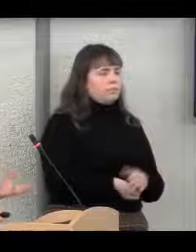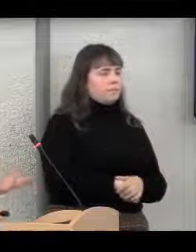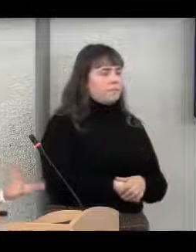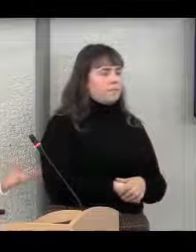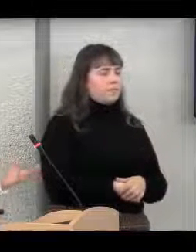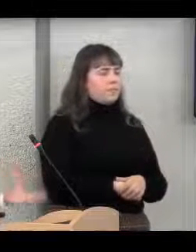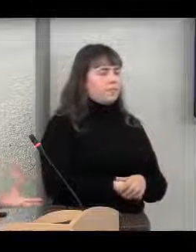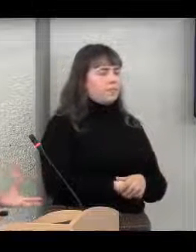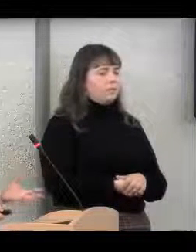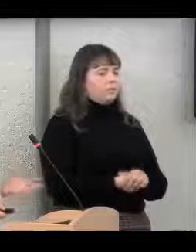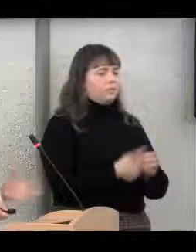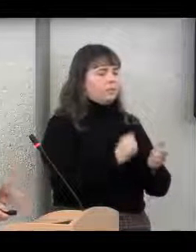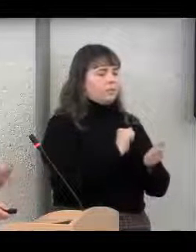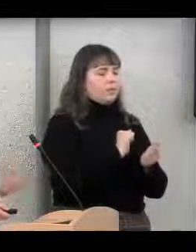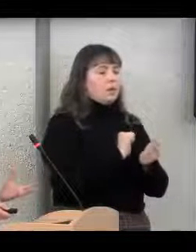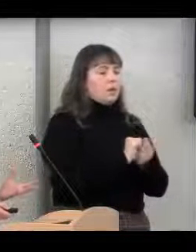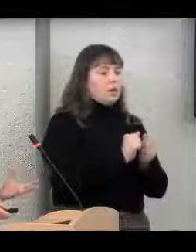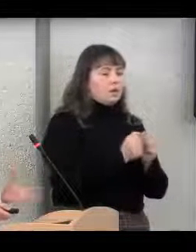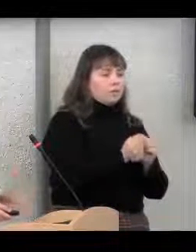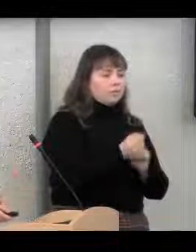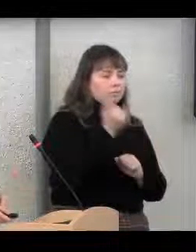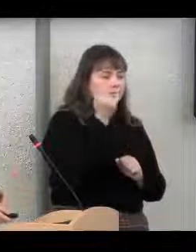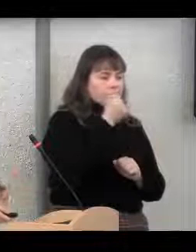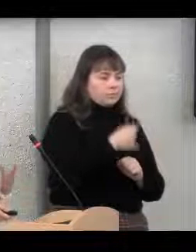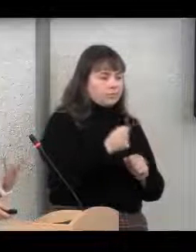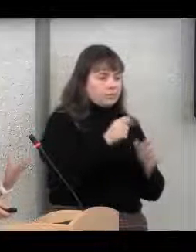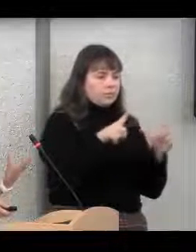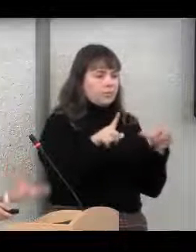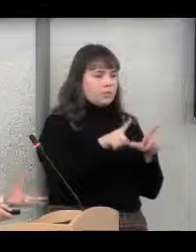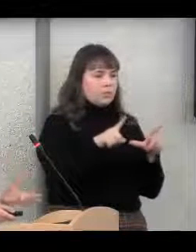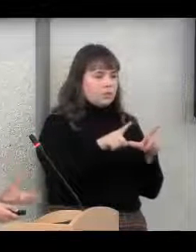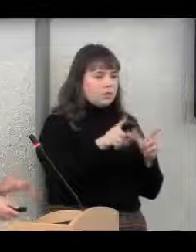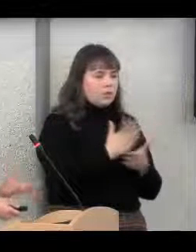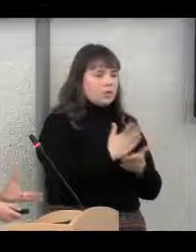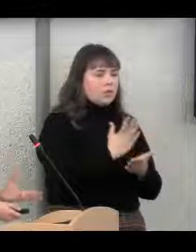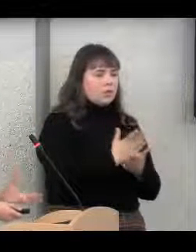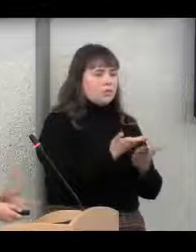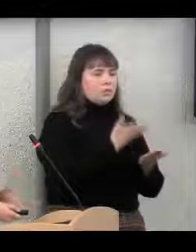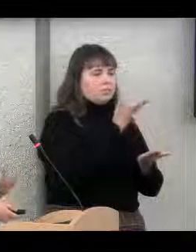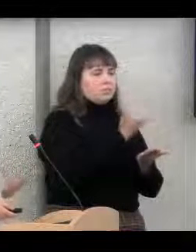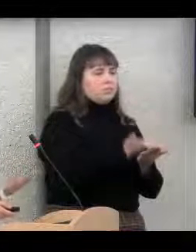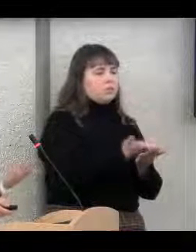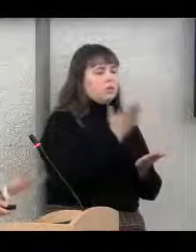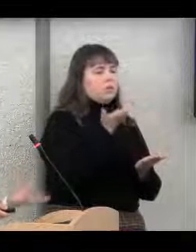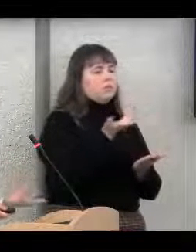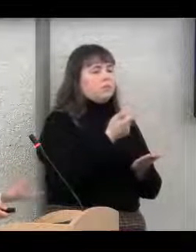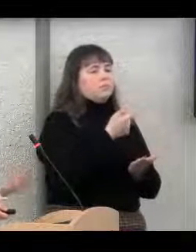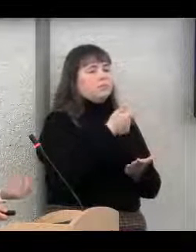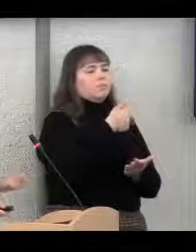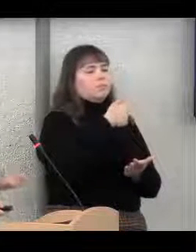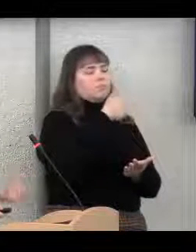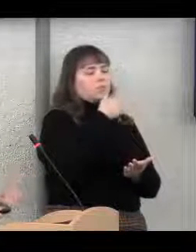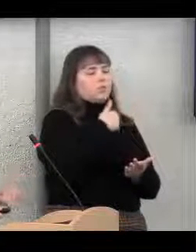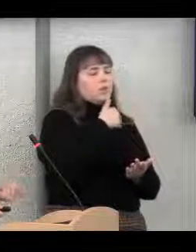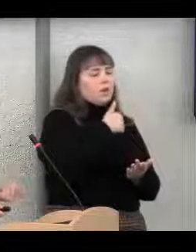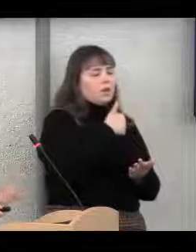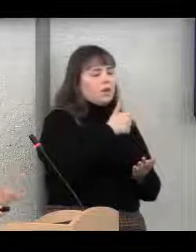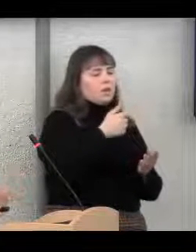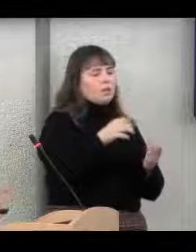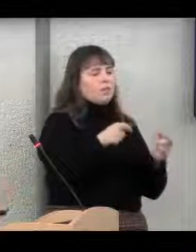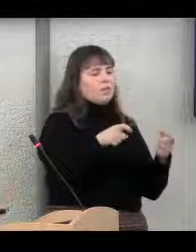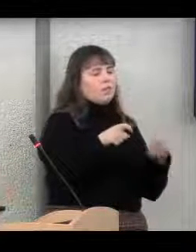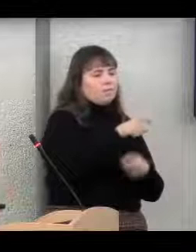esmės anglies taupymo ūkininkavimas yra pristatomas kaip žaliojo verslo modelis, pagal kurį žemės valdytojams